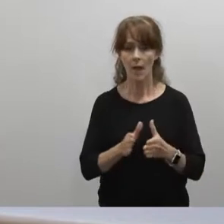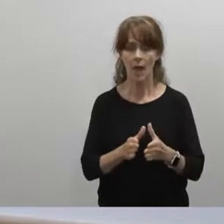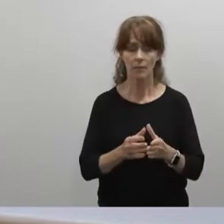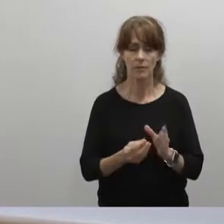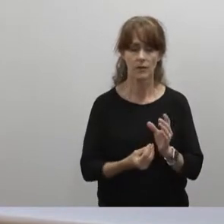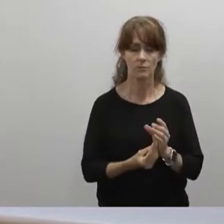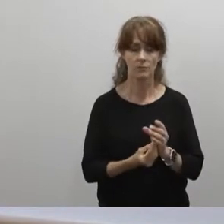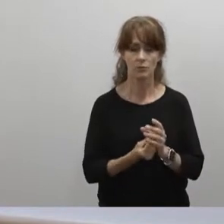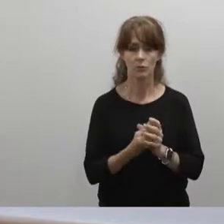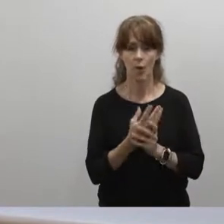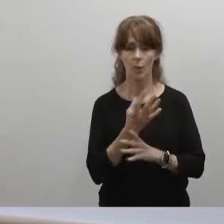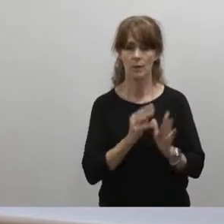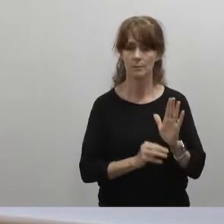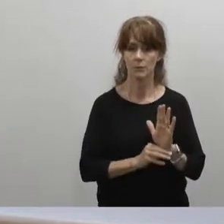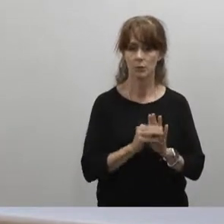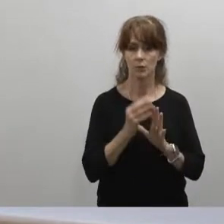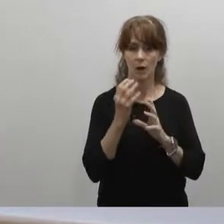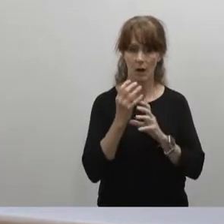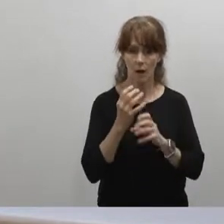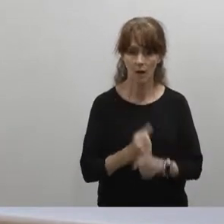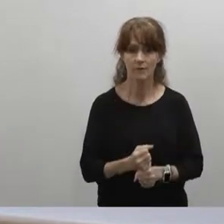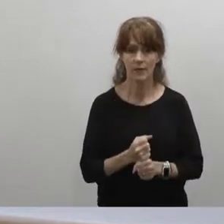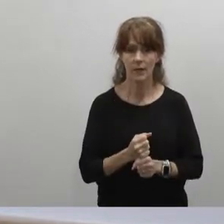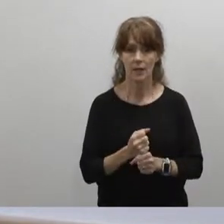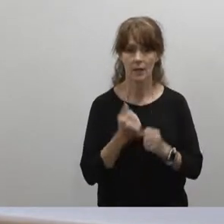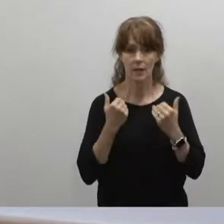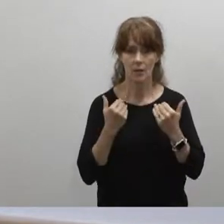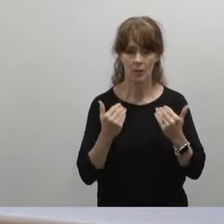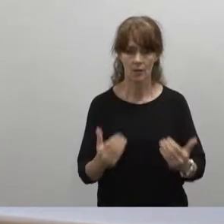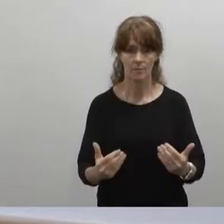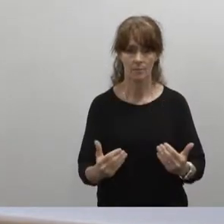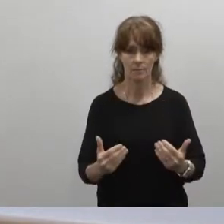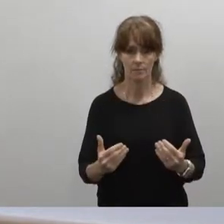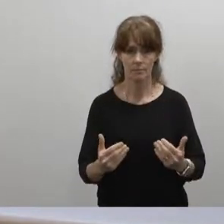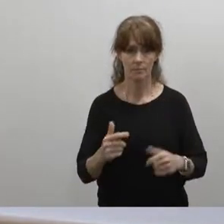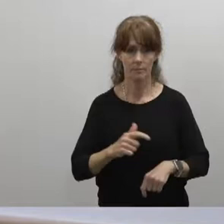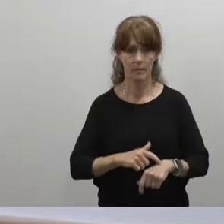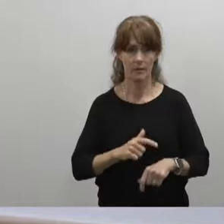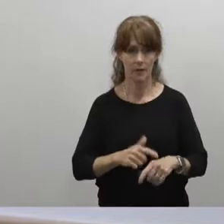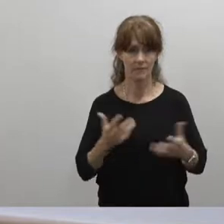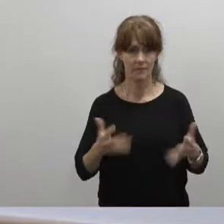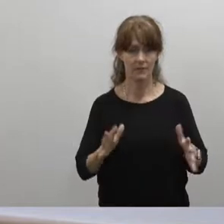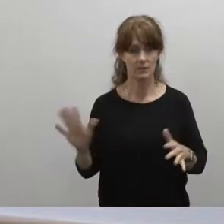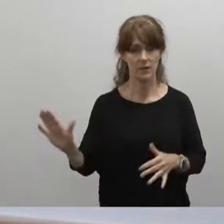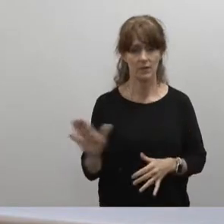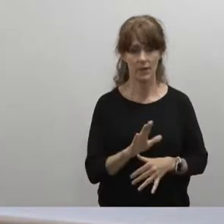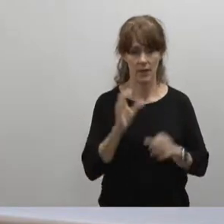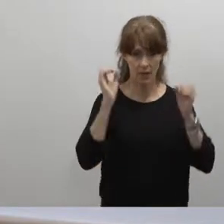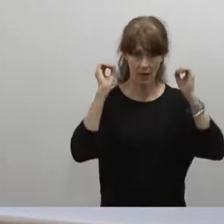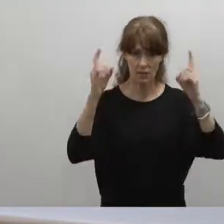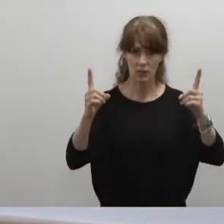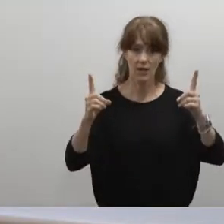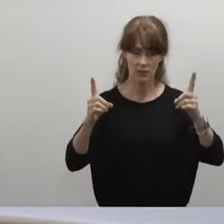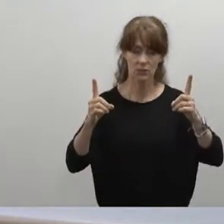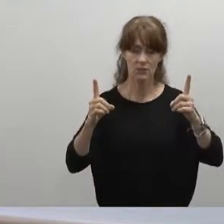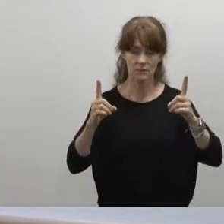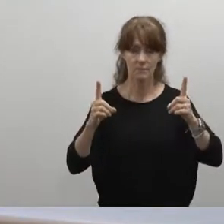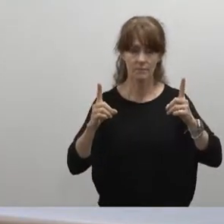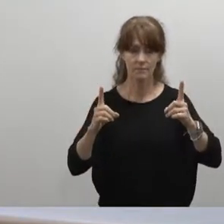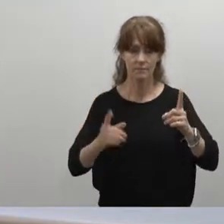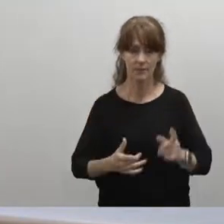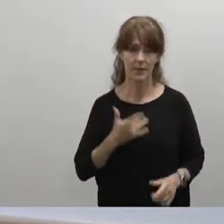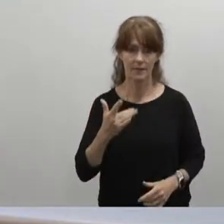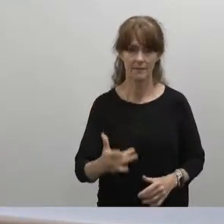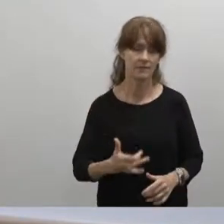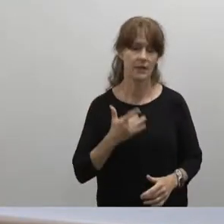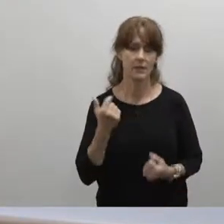quầy đại cọ đầm nang việc cho con miền chấm nửa tục chất từ ngày một nơi về